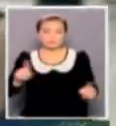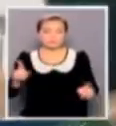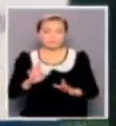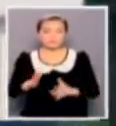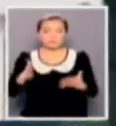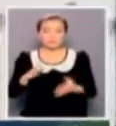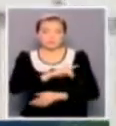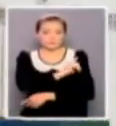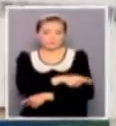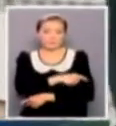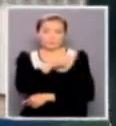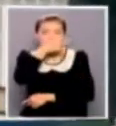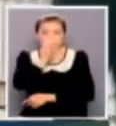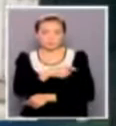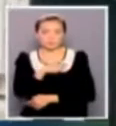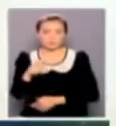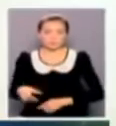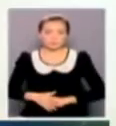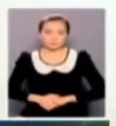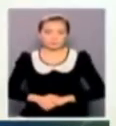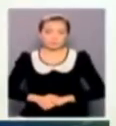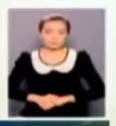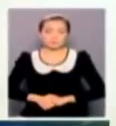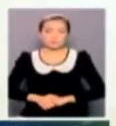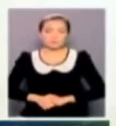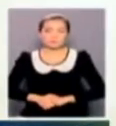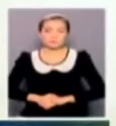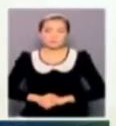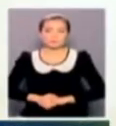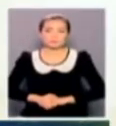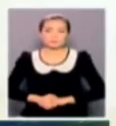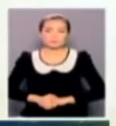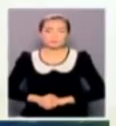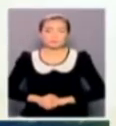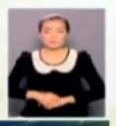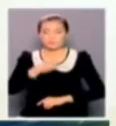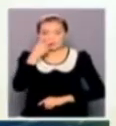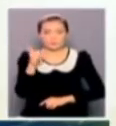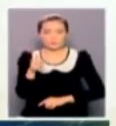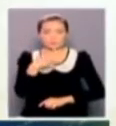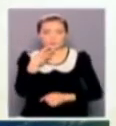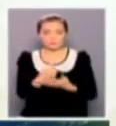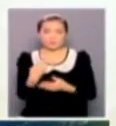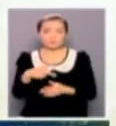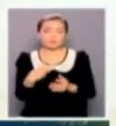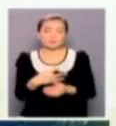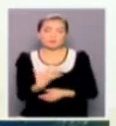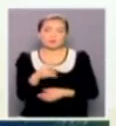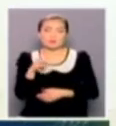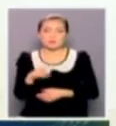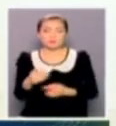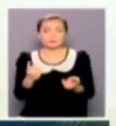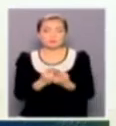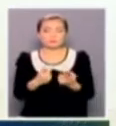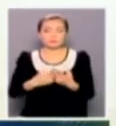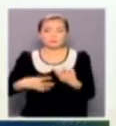жарқыраған қуатты талантты жандар. Честно, вот я хочу сказать, что даже в своих ровесниках... Шынымды айтсам, тіпті өзімнің 20-25 жасар